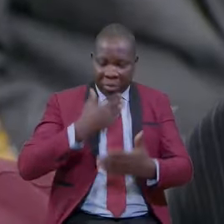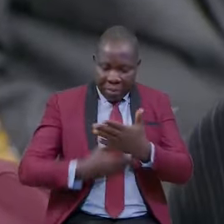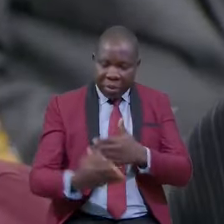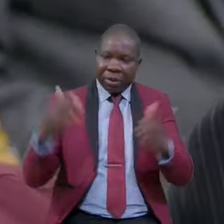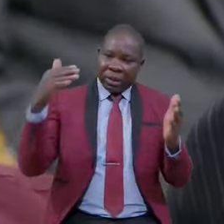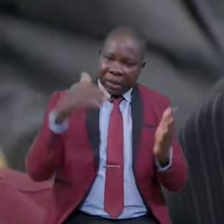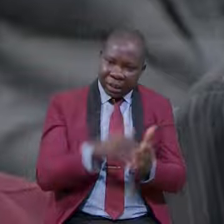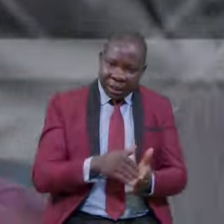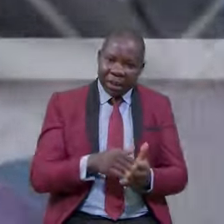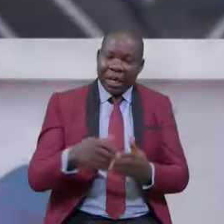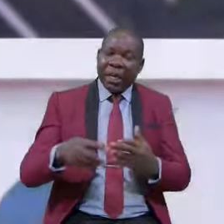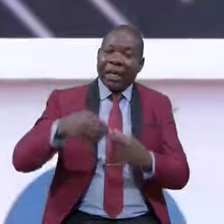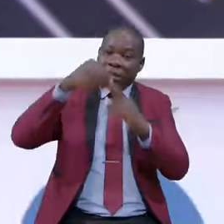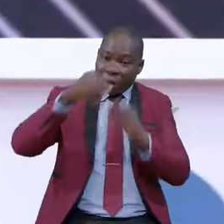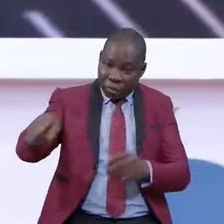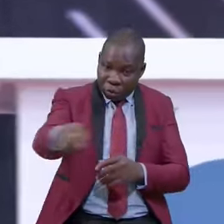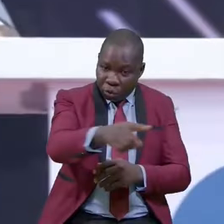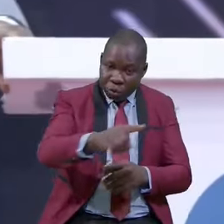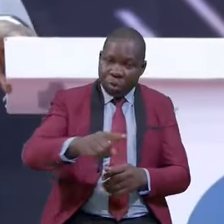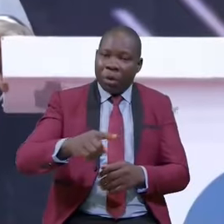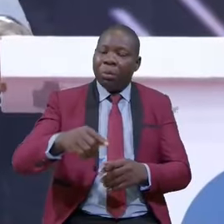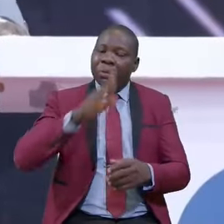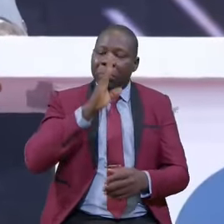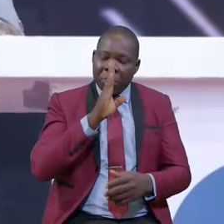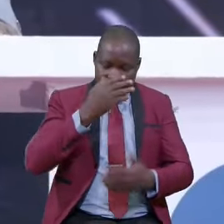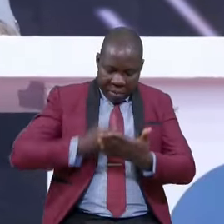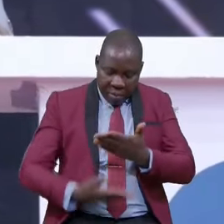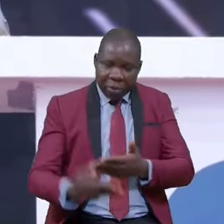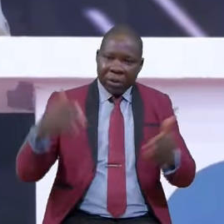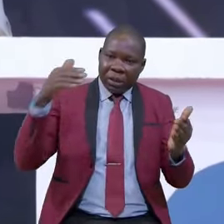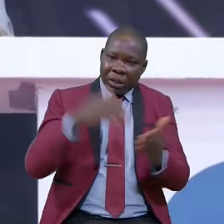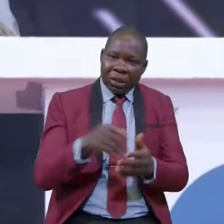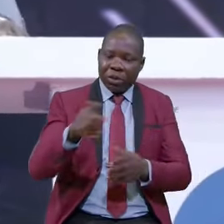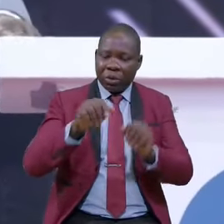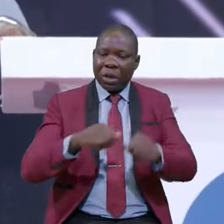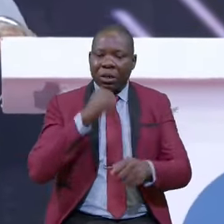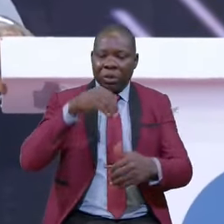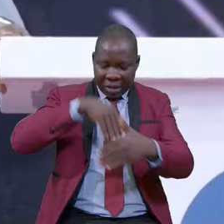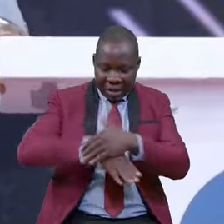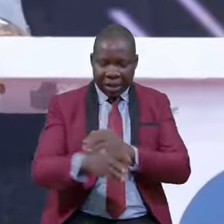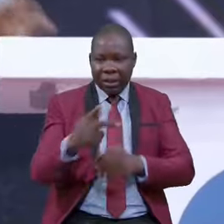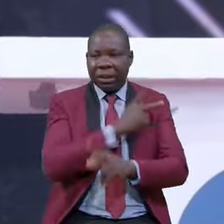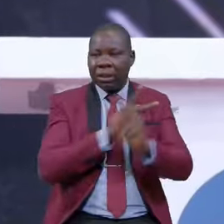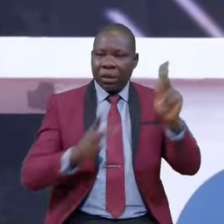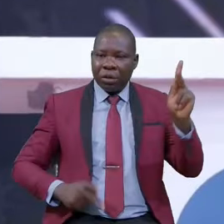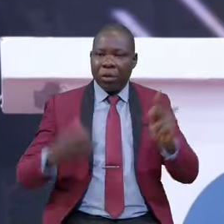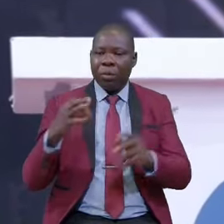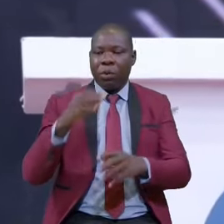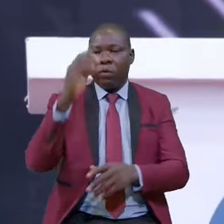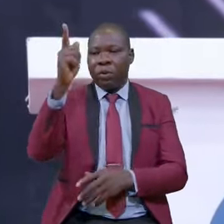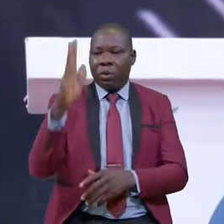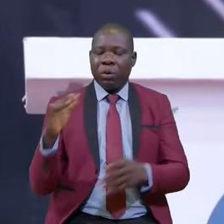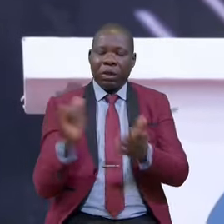Homme, des gens. Si toi, tu nais de nouveau, tu ne peux entrer dans le royaume de Dieu. Dieu, ça c'est la